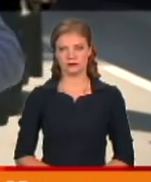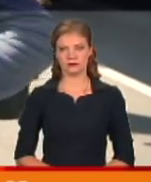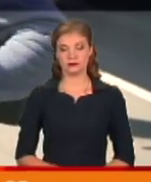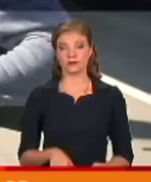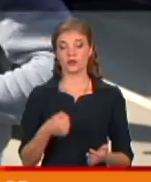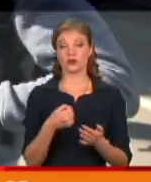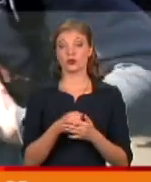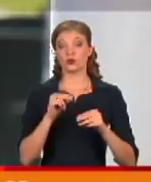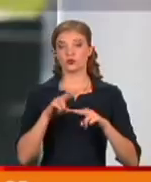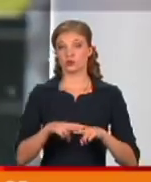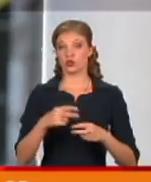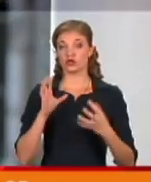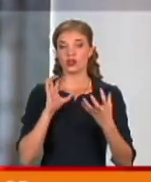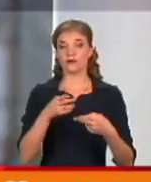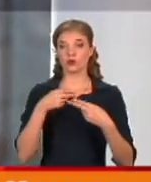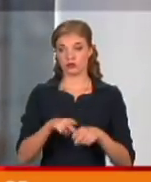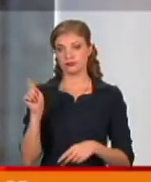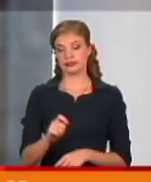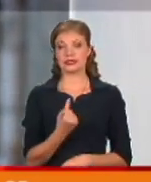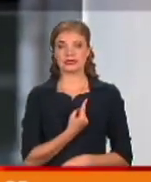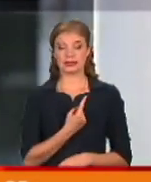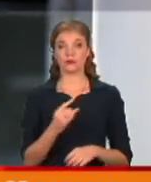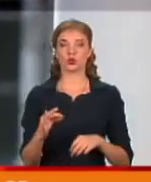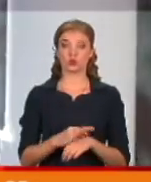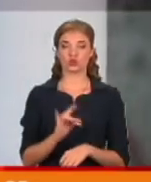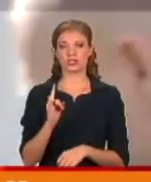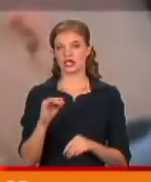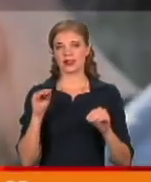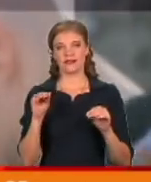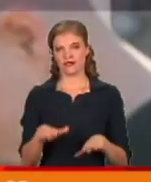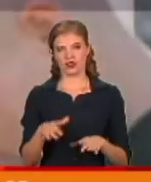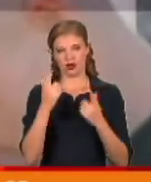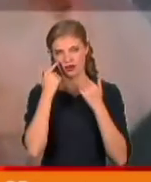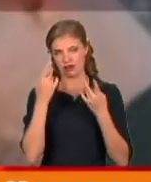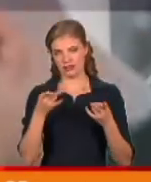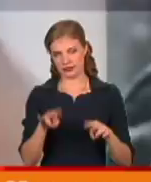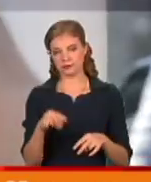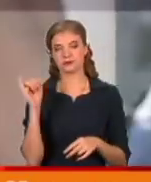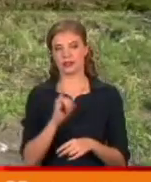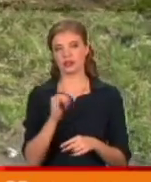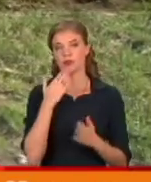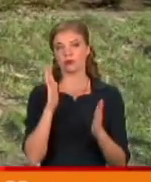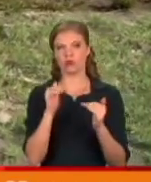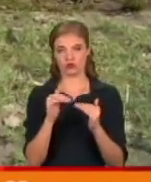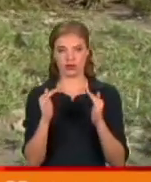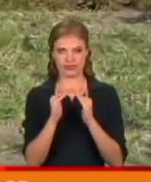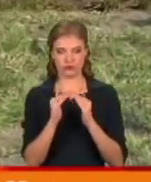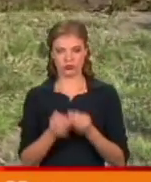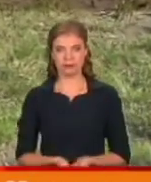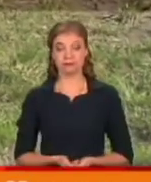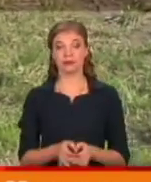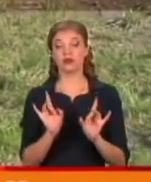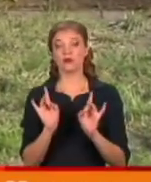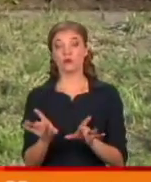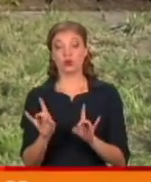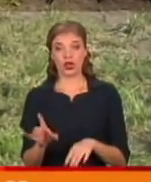На столичний автовокзал Денис приїздить сам. Дружина і дитина вирішили не виплакувати очей на телекамеру, попрощалися вдома.